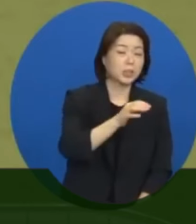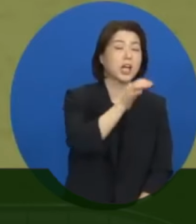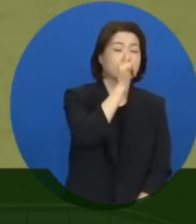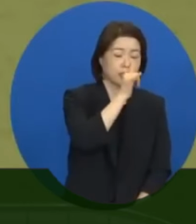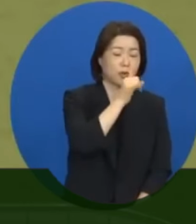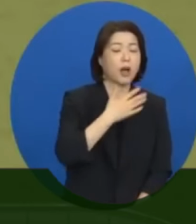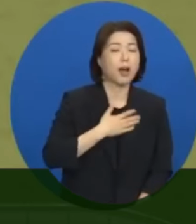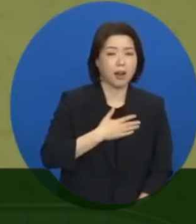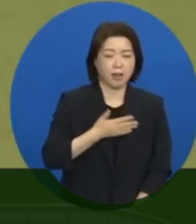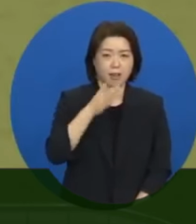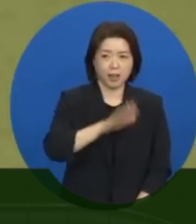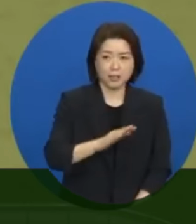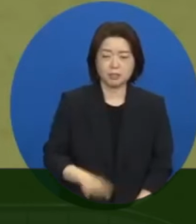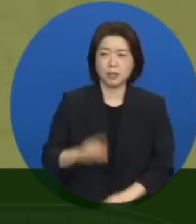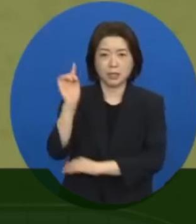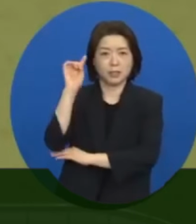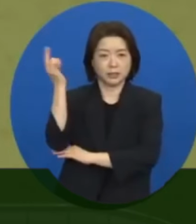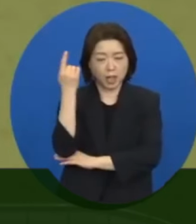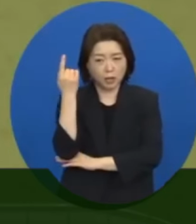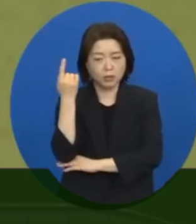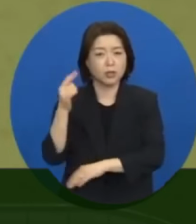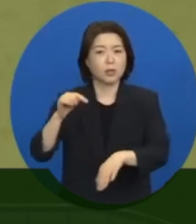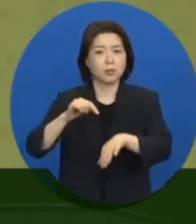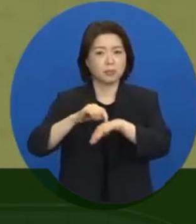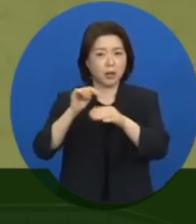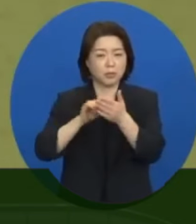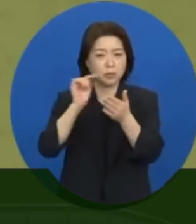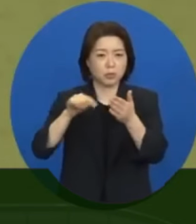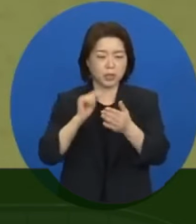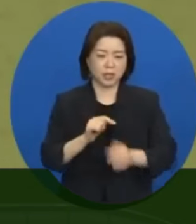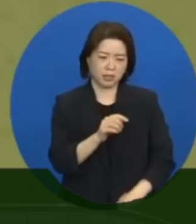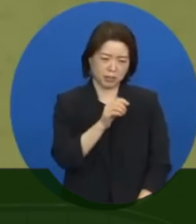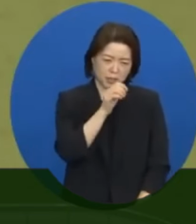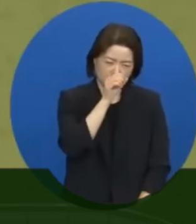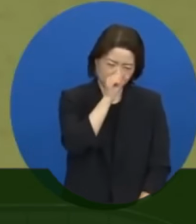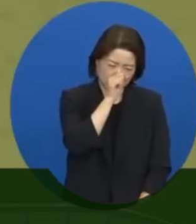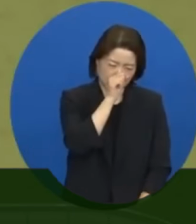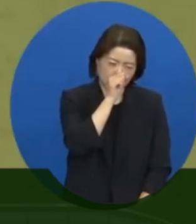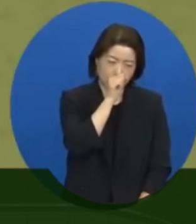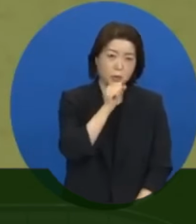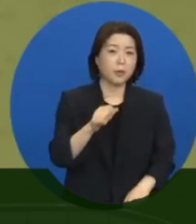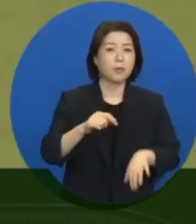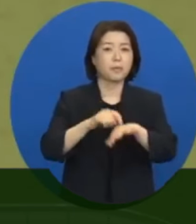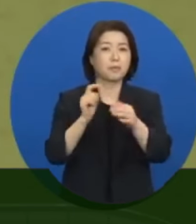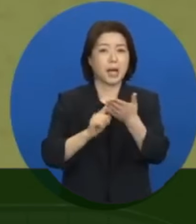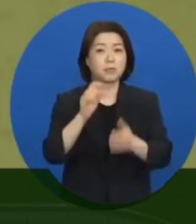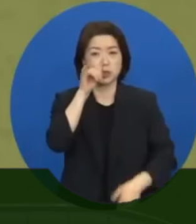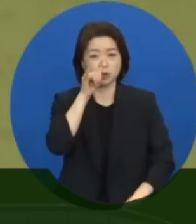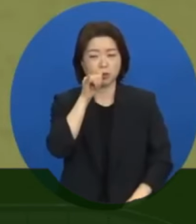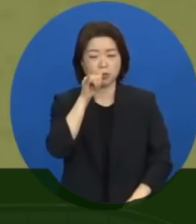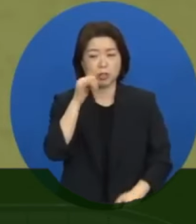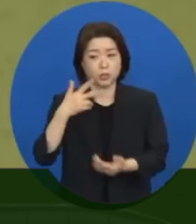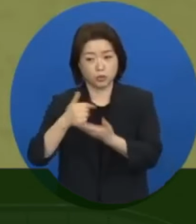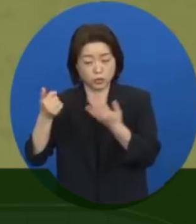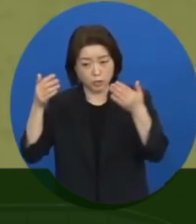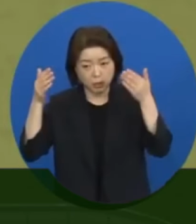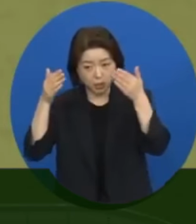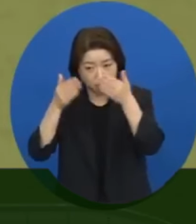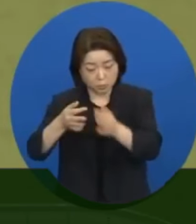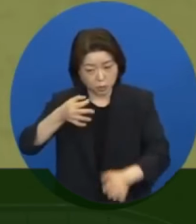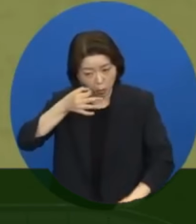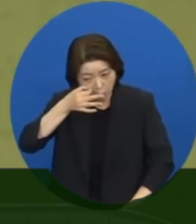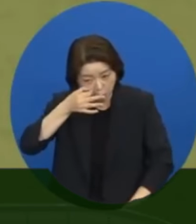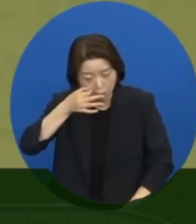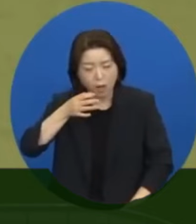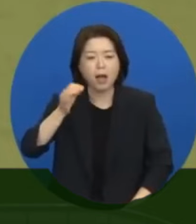다윗에게는 그 선한 목자의 마음이 있었어요 잠재력이 있었어요 주님이 보신 것은 바로 그겁니다 내가